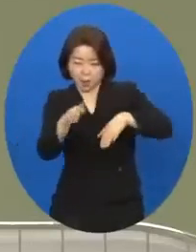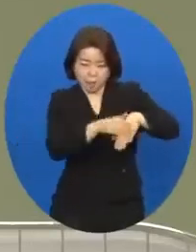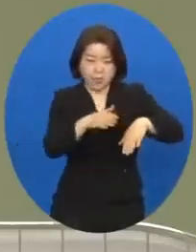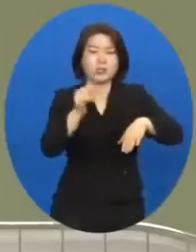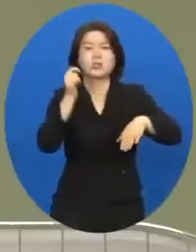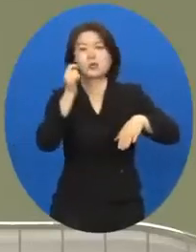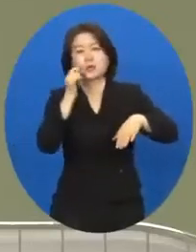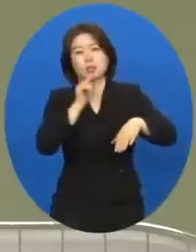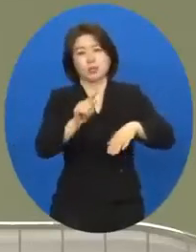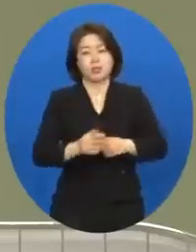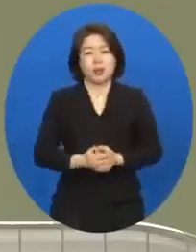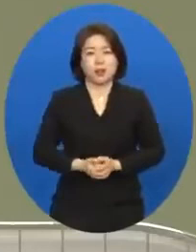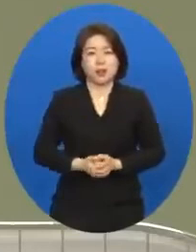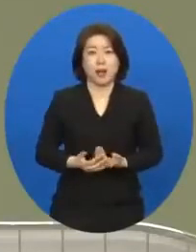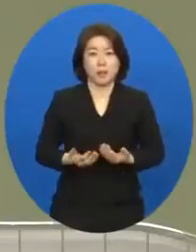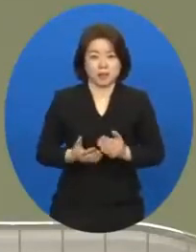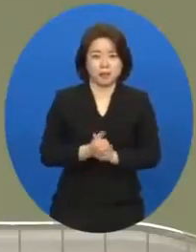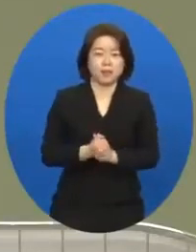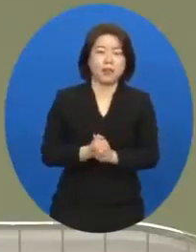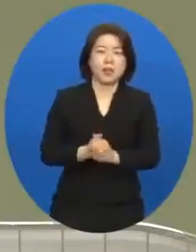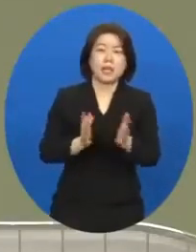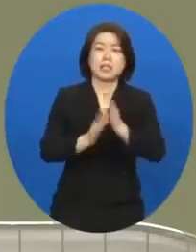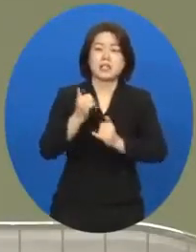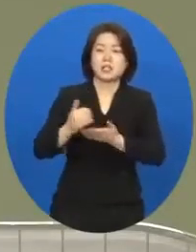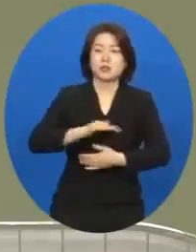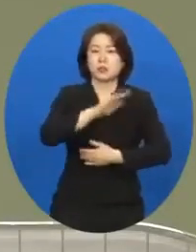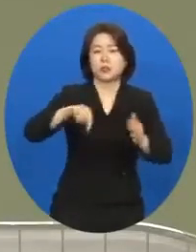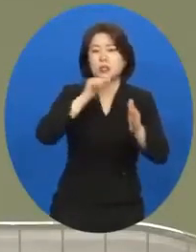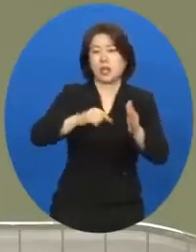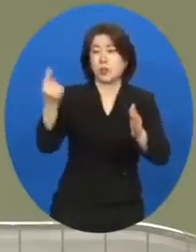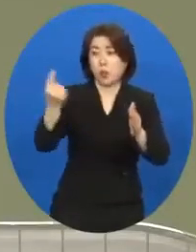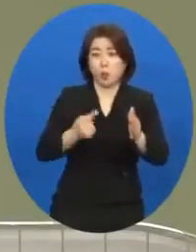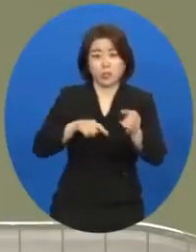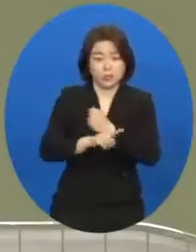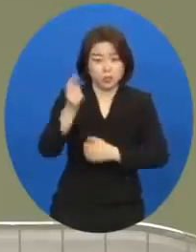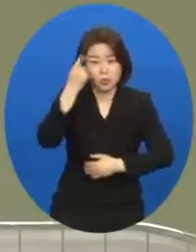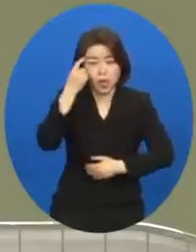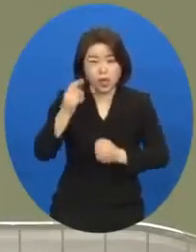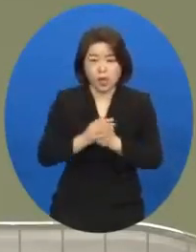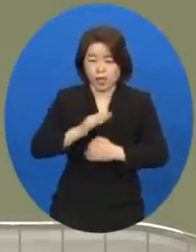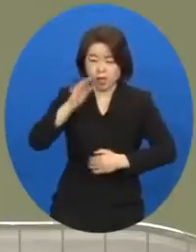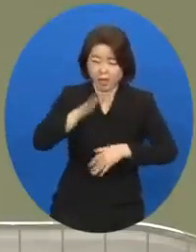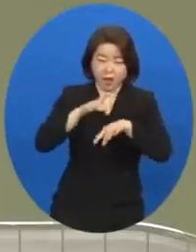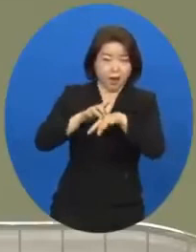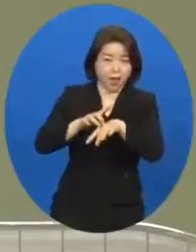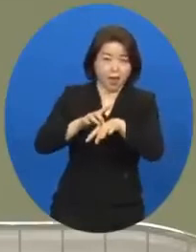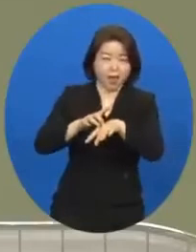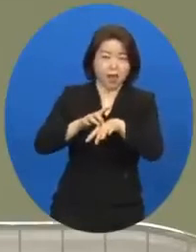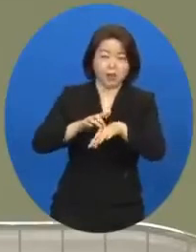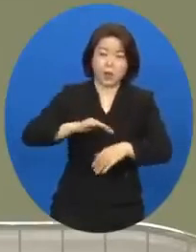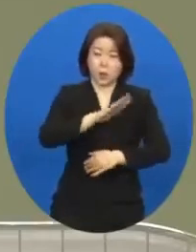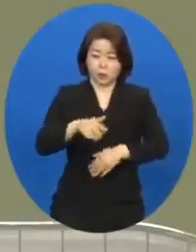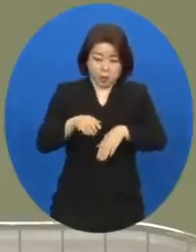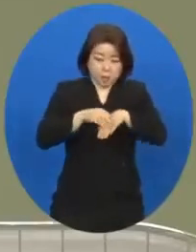만지지도 못하느니라. 예수님이 우리 가운데 오신 이유는 악한 자가, 마귀가 우리를